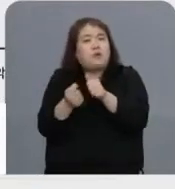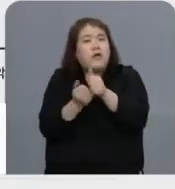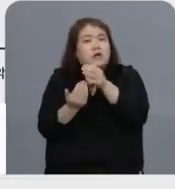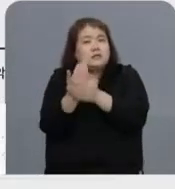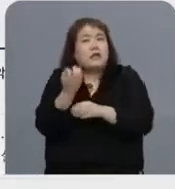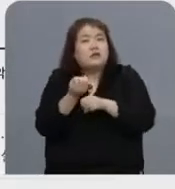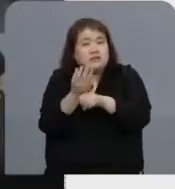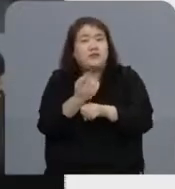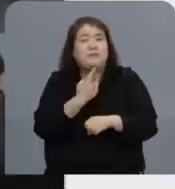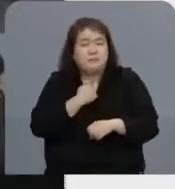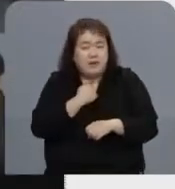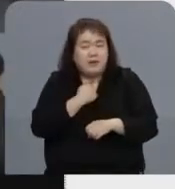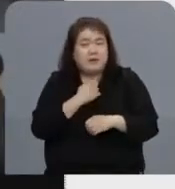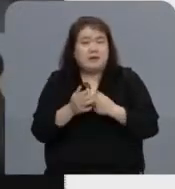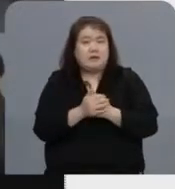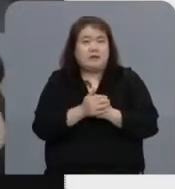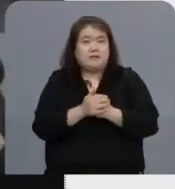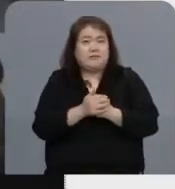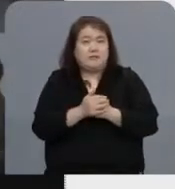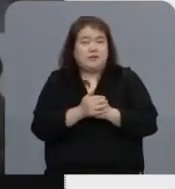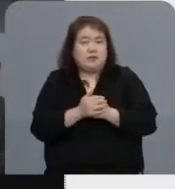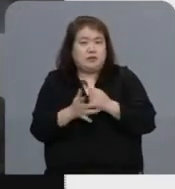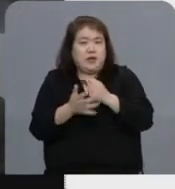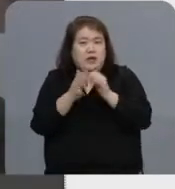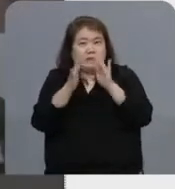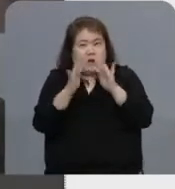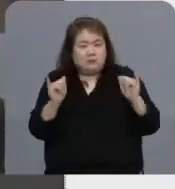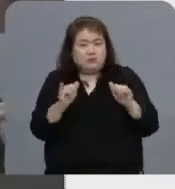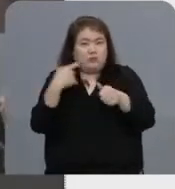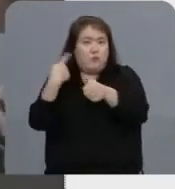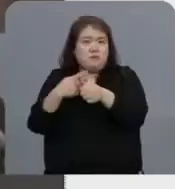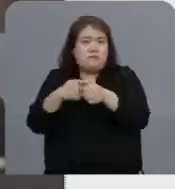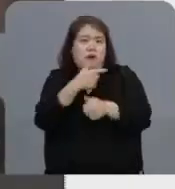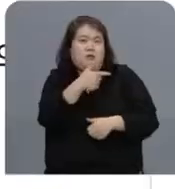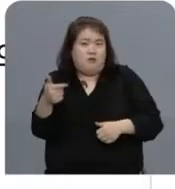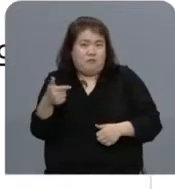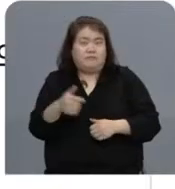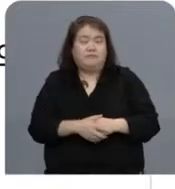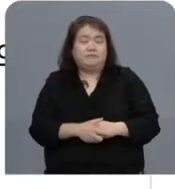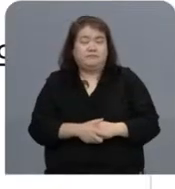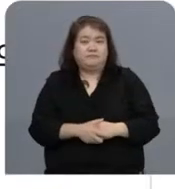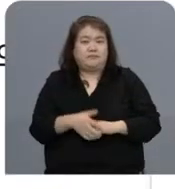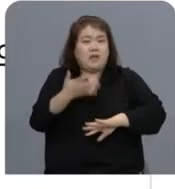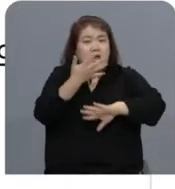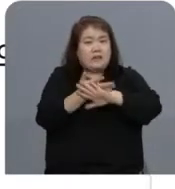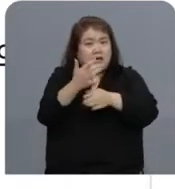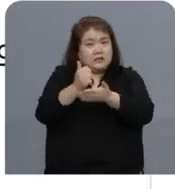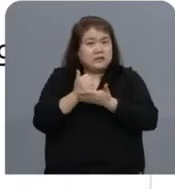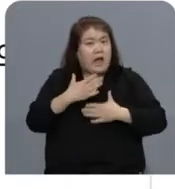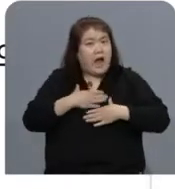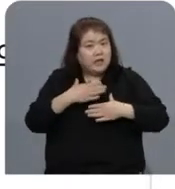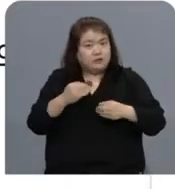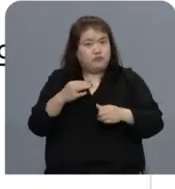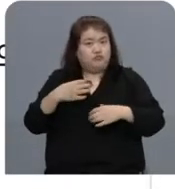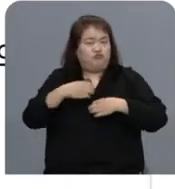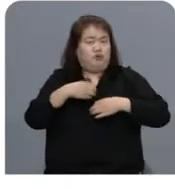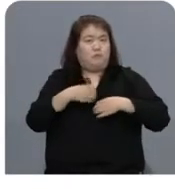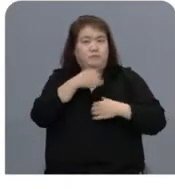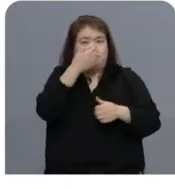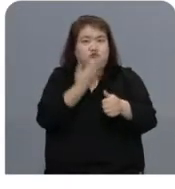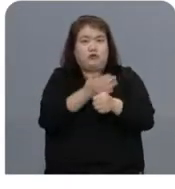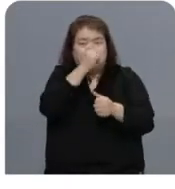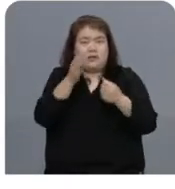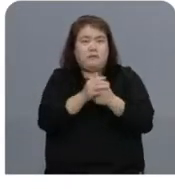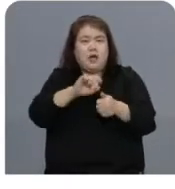전했는데요 없습니 더 네티즌들도 비판의 목소리를 높였습니다 다른 승객들의 안전을 위협하는 만큼